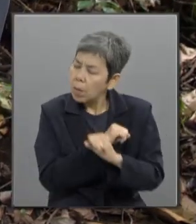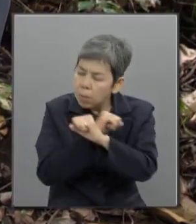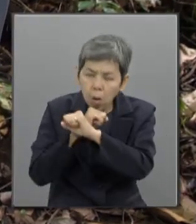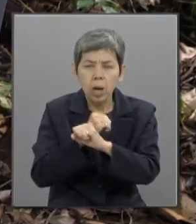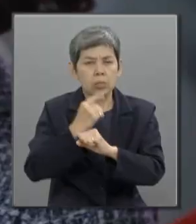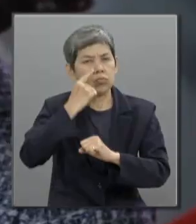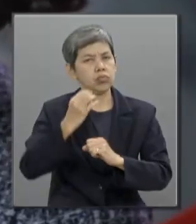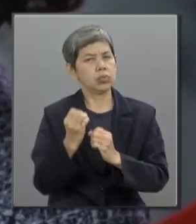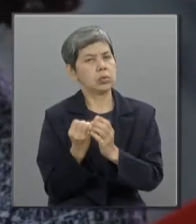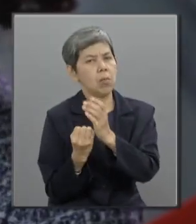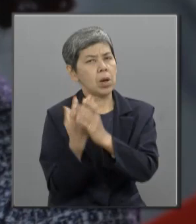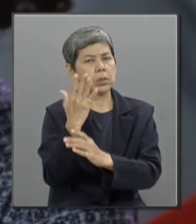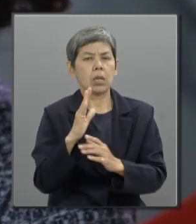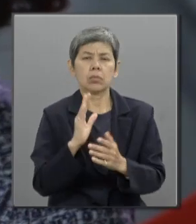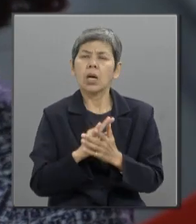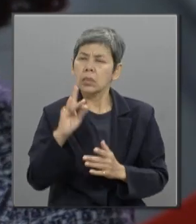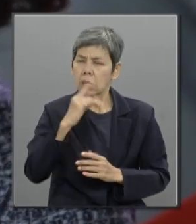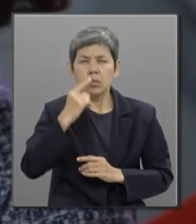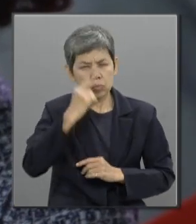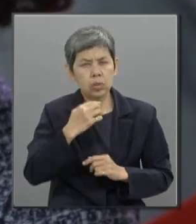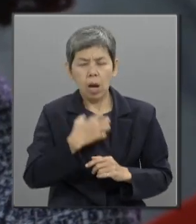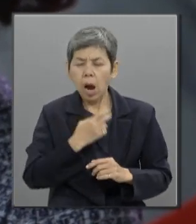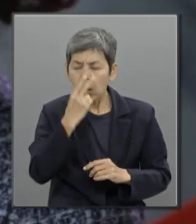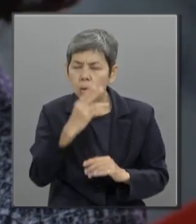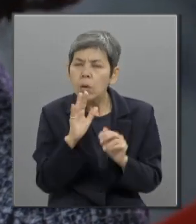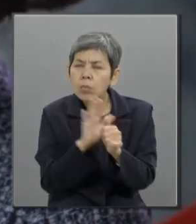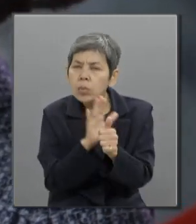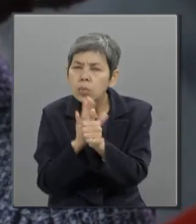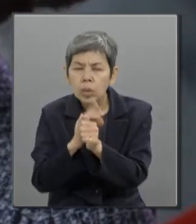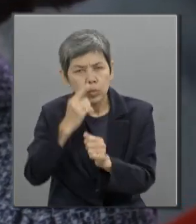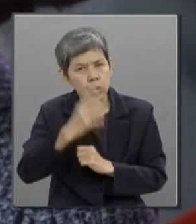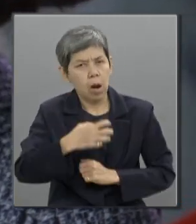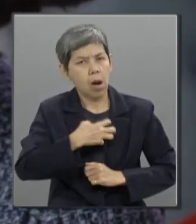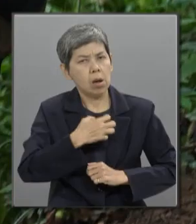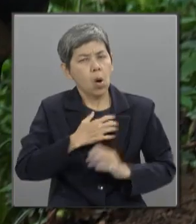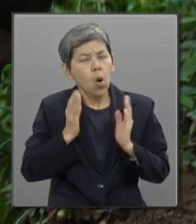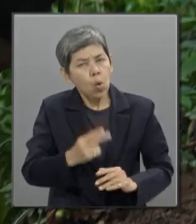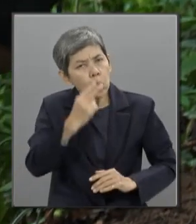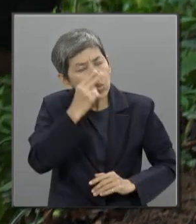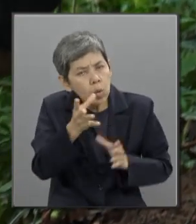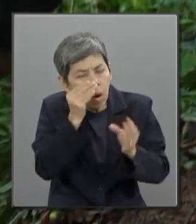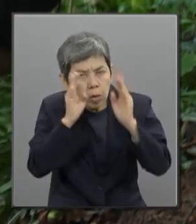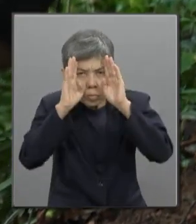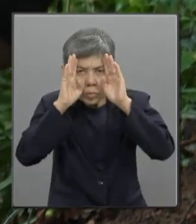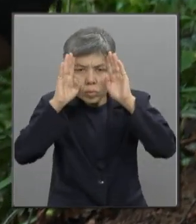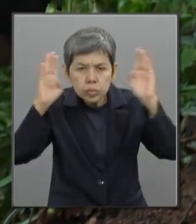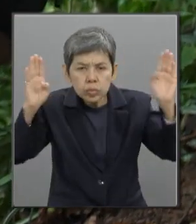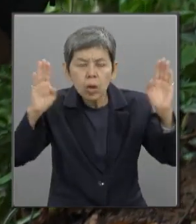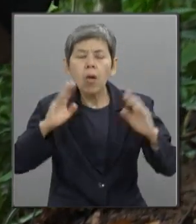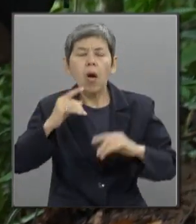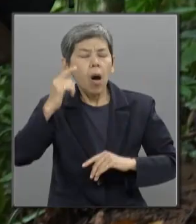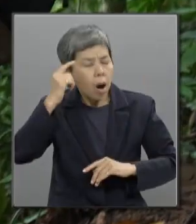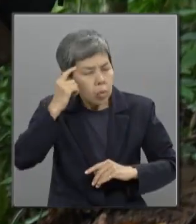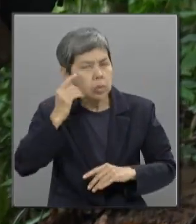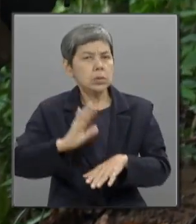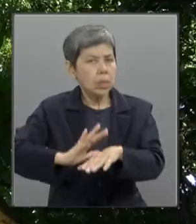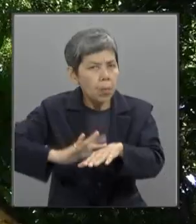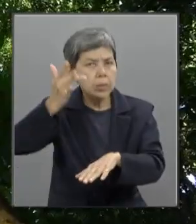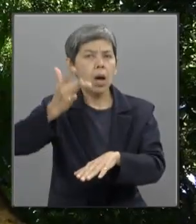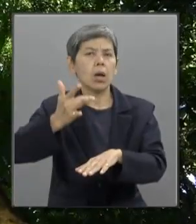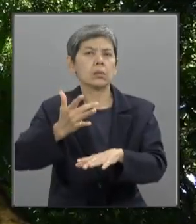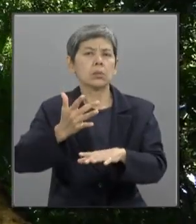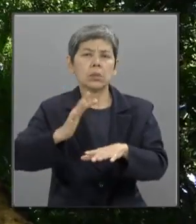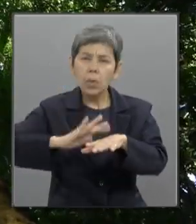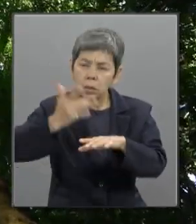เอาไว้ได้อยากให้มีรายการแบบนี้เพื่อกระตุ้นหรือว่าให้คนแบบได้รู้ให้ตระหนักถึงว่าต